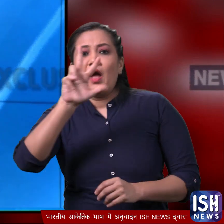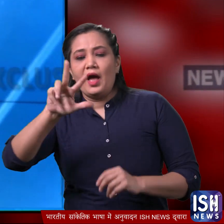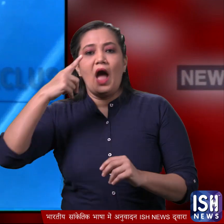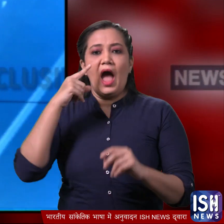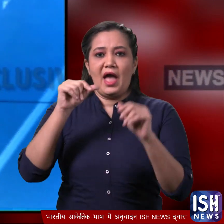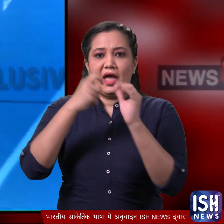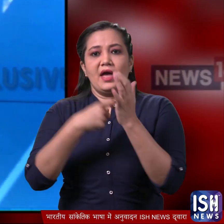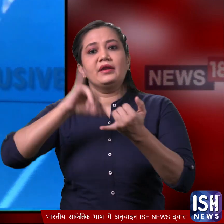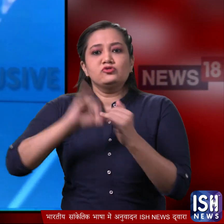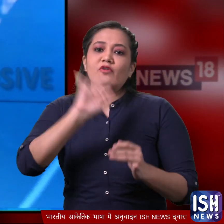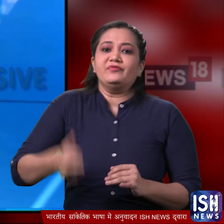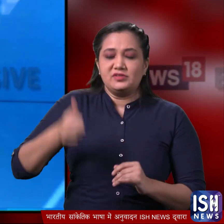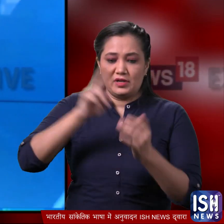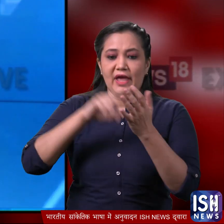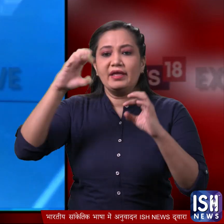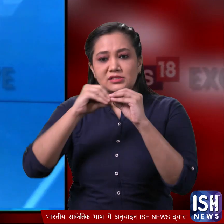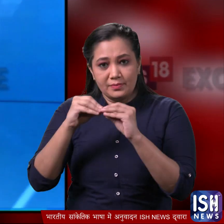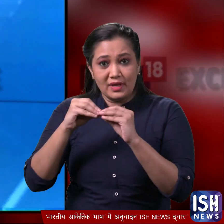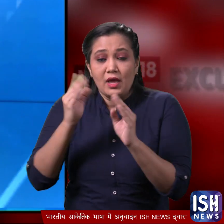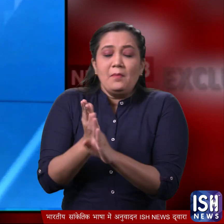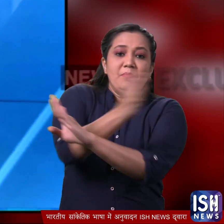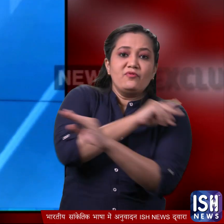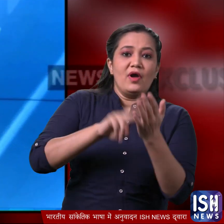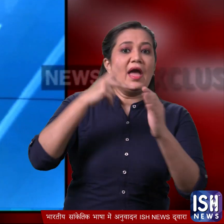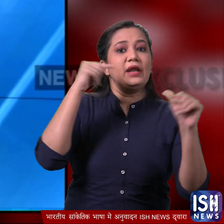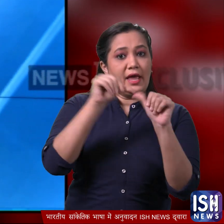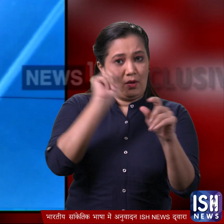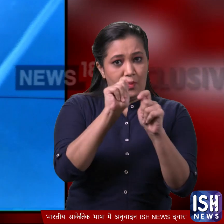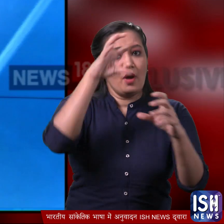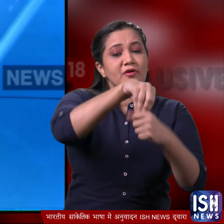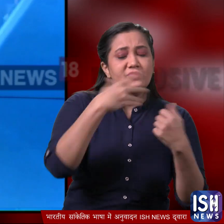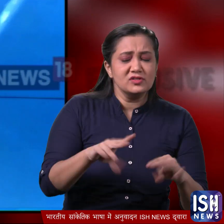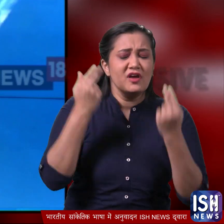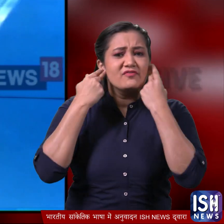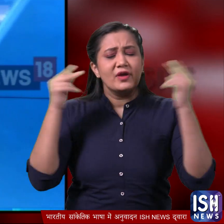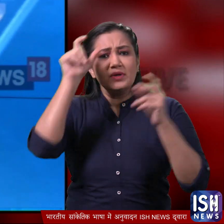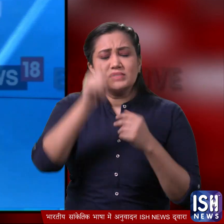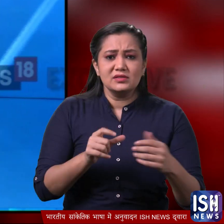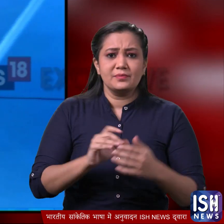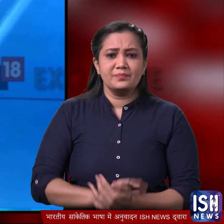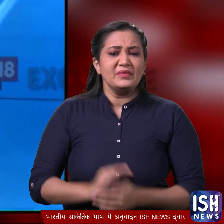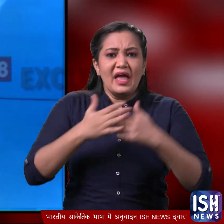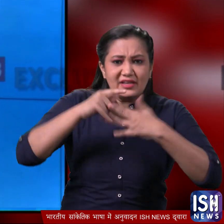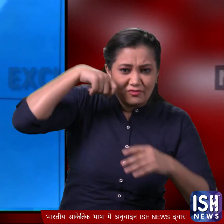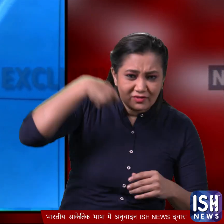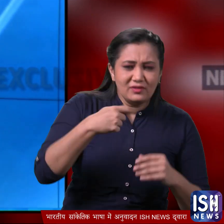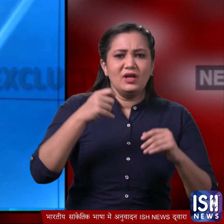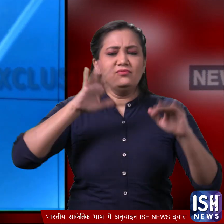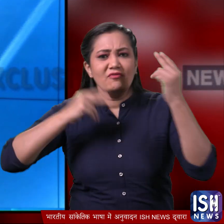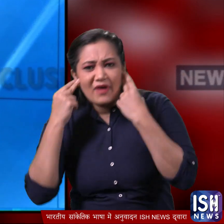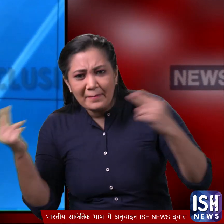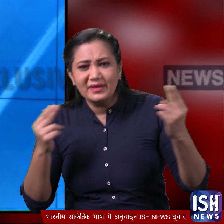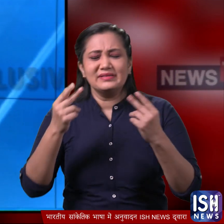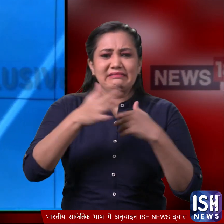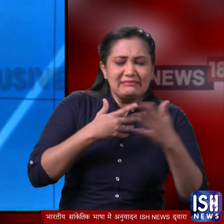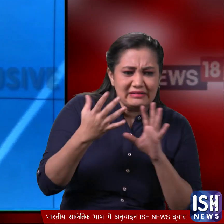वानखेड़े 2008 बैच के आईआरएस अफसर हैं, जो एनसीबी से पहले एनआईए में भी काम कर चुके हैं, जिनके बारे में यह मशहूर रहा है कि वो किसी फिल्म